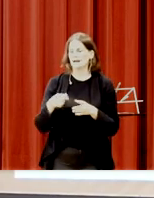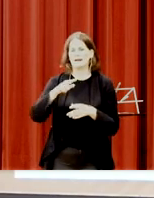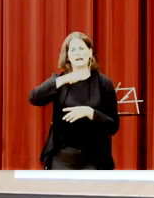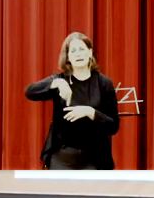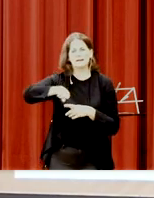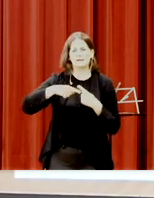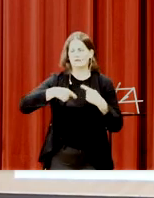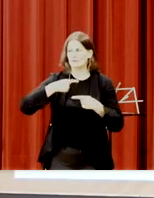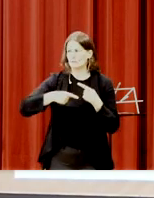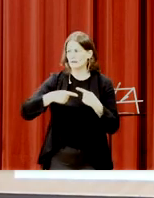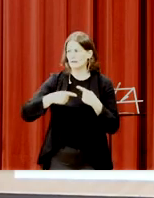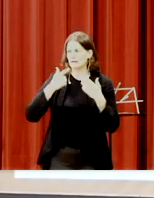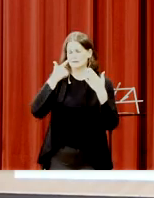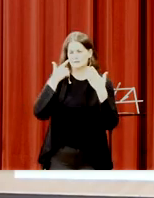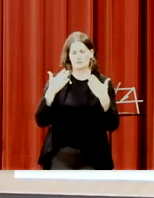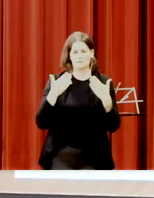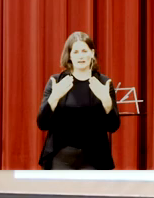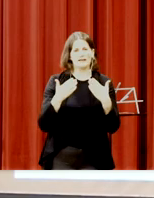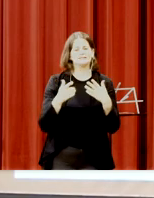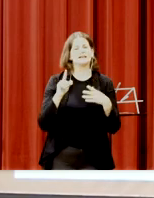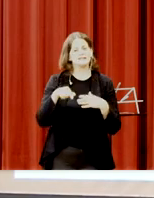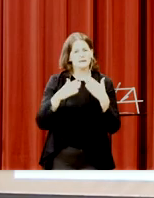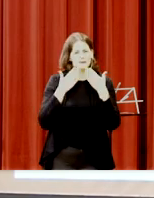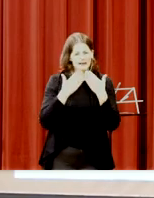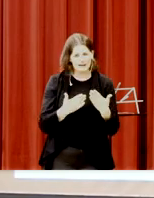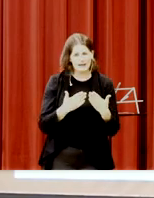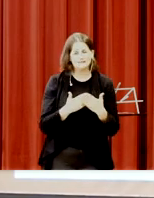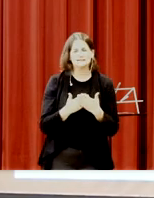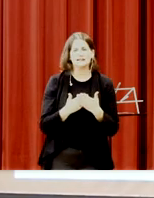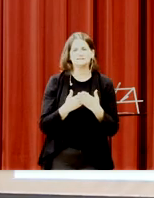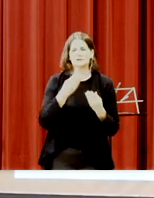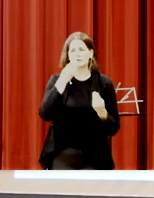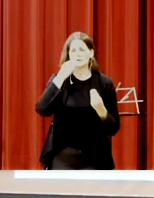David. Tots el portem al cor.